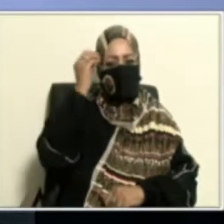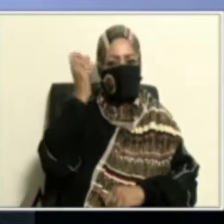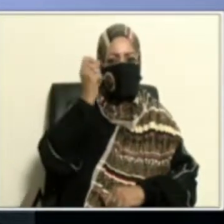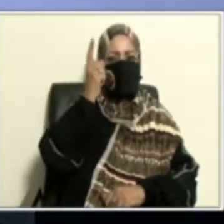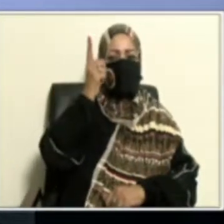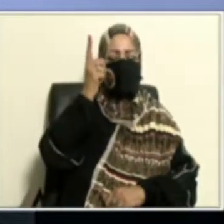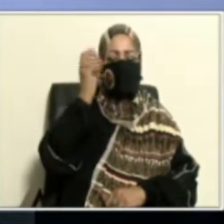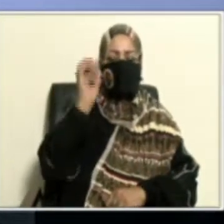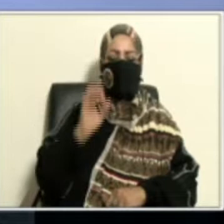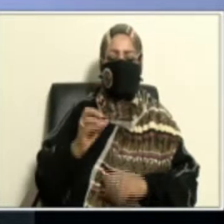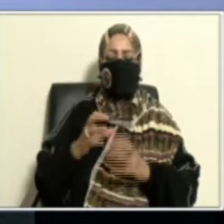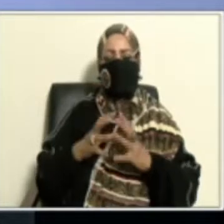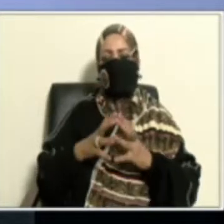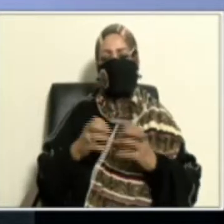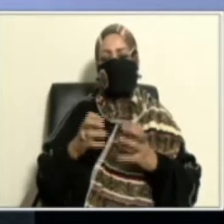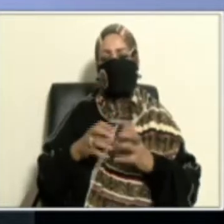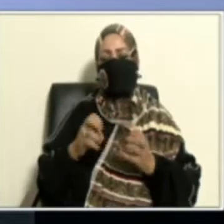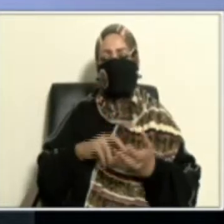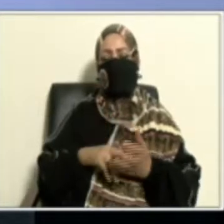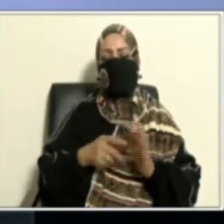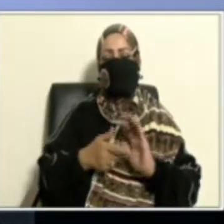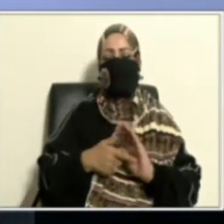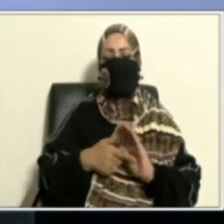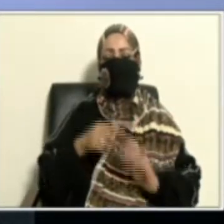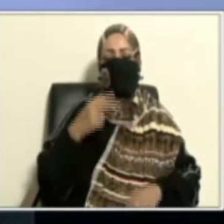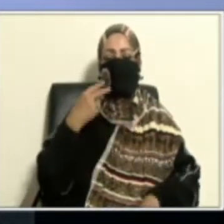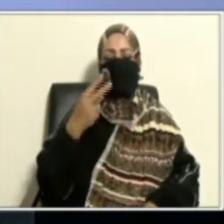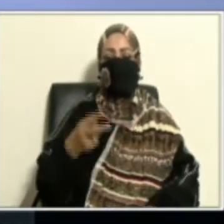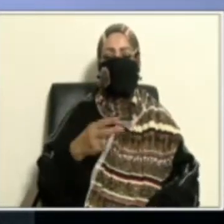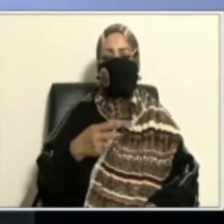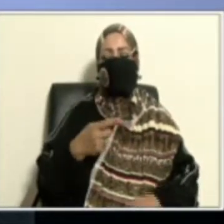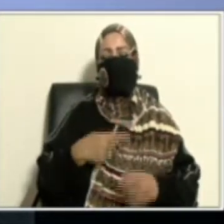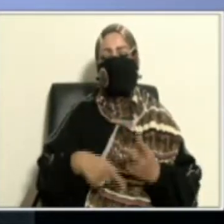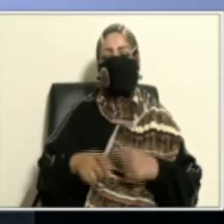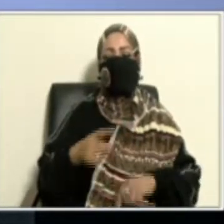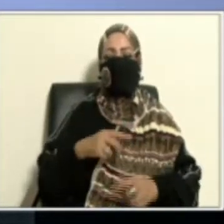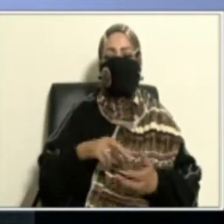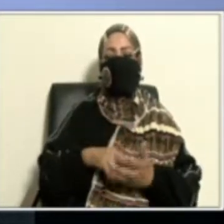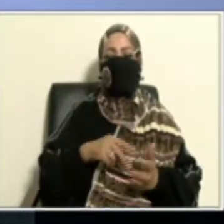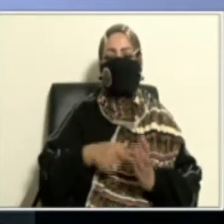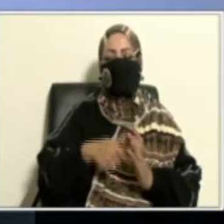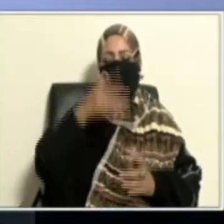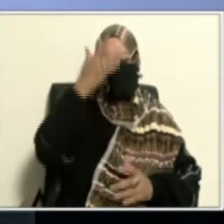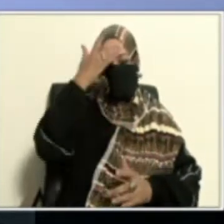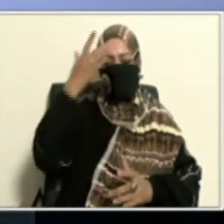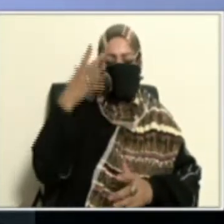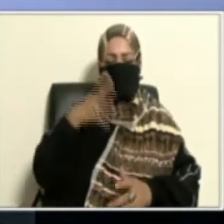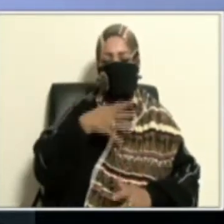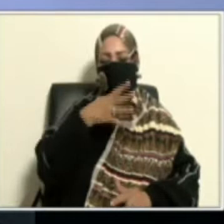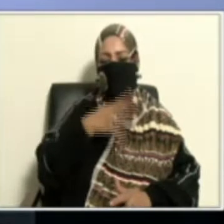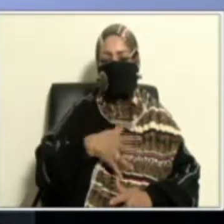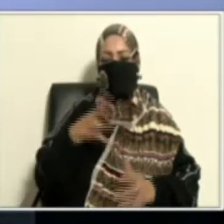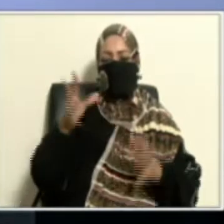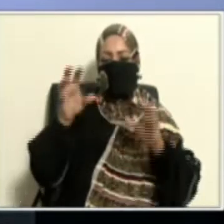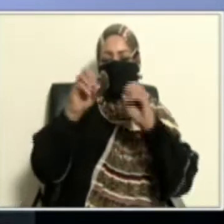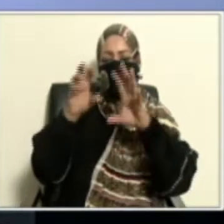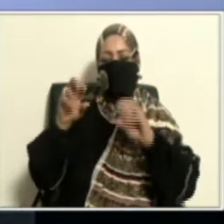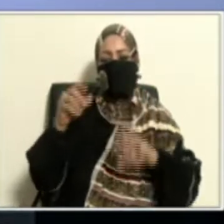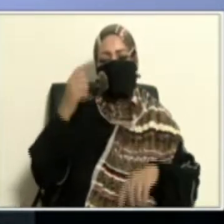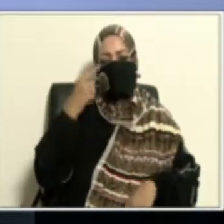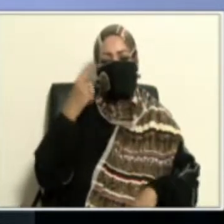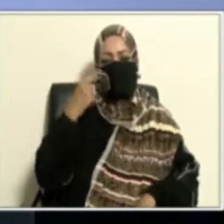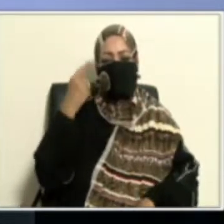فيهم، ولكن يقولون هذا الحديث ما سمعتهاش ثاني، الحديث ما نعرفهاش ثاني، وحنا نحتاجوا اللي يفهمنا الحديث حتى